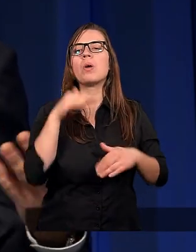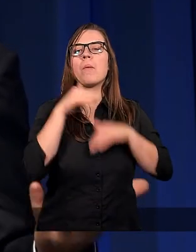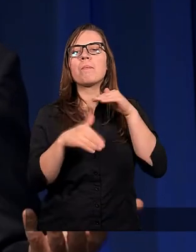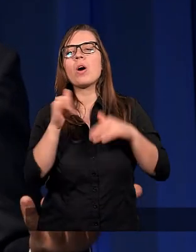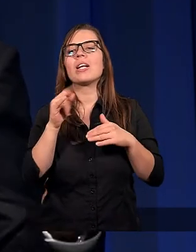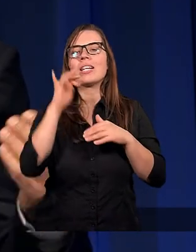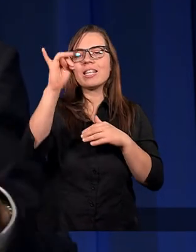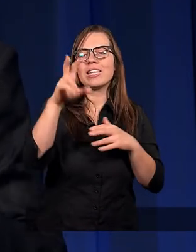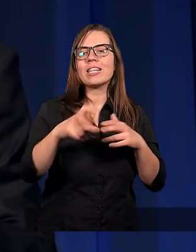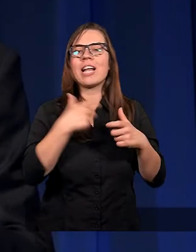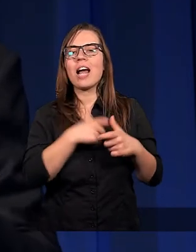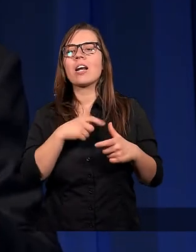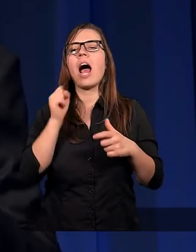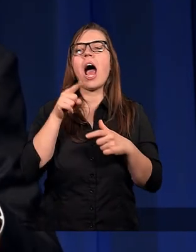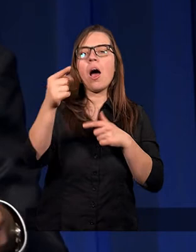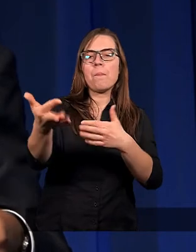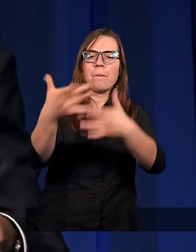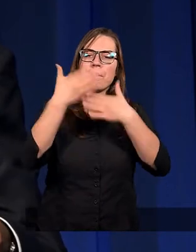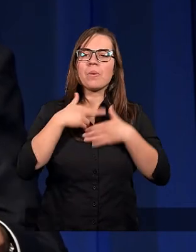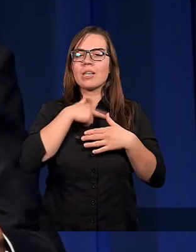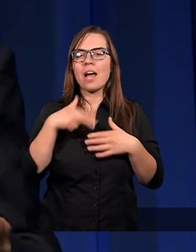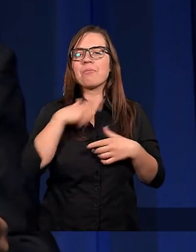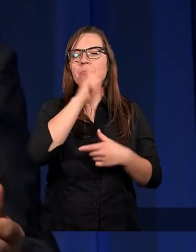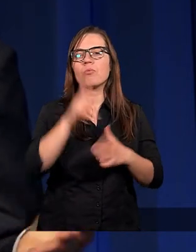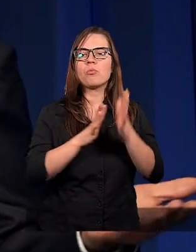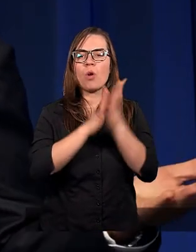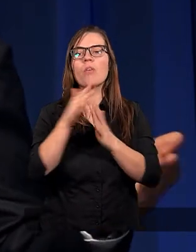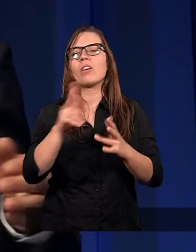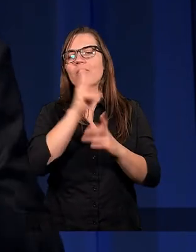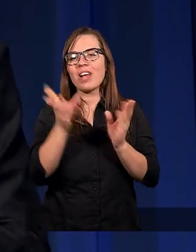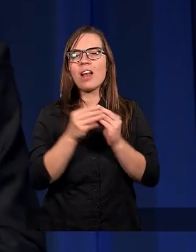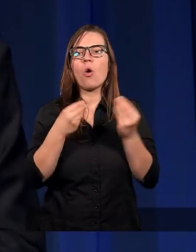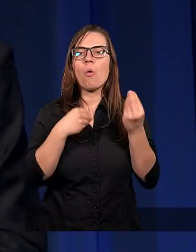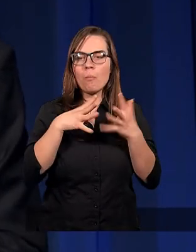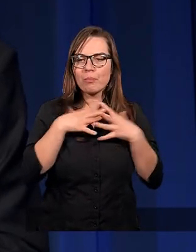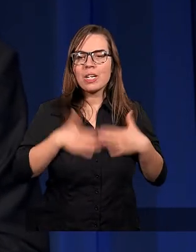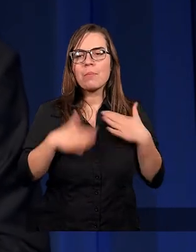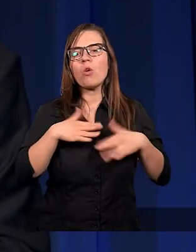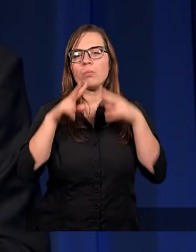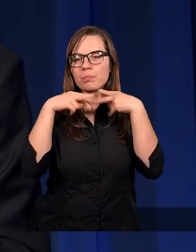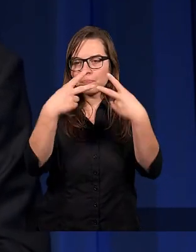Pozdrawiałem ich serdecznie, a oni poprosili, żeby pozdrowić zbór w Podkowie Leśnej, co z wielką przyjemnością czynię.